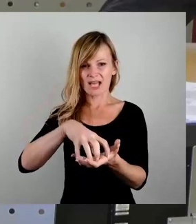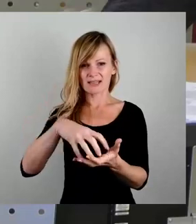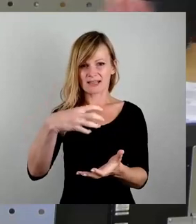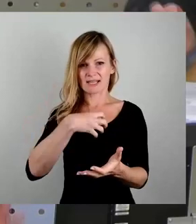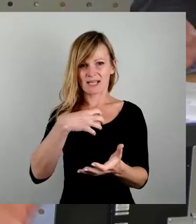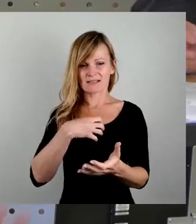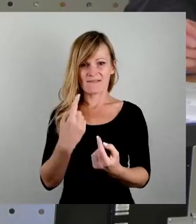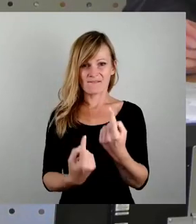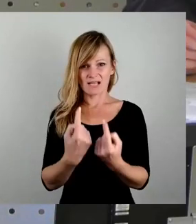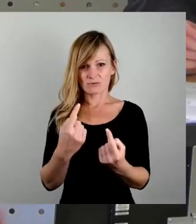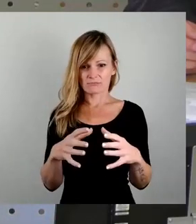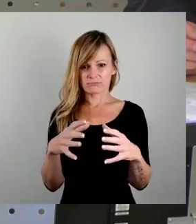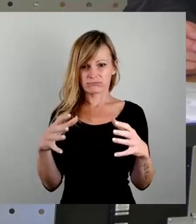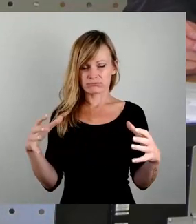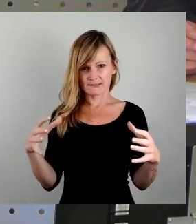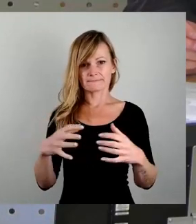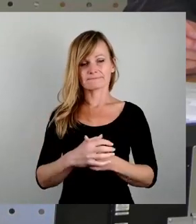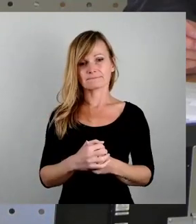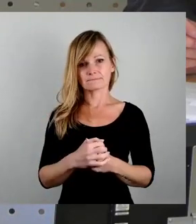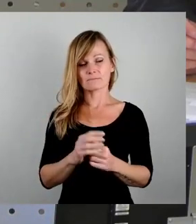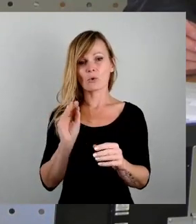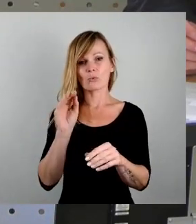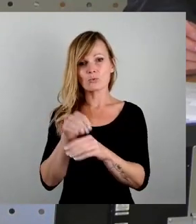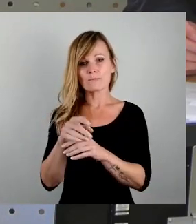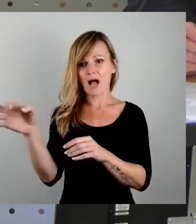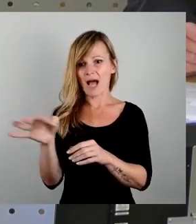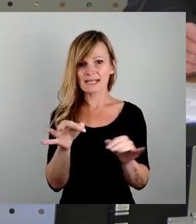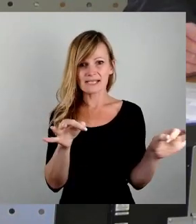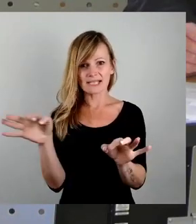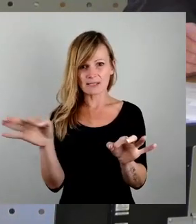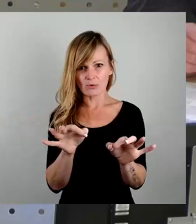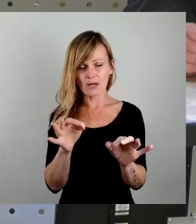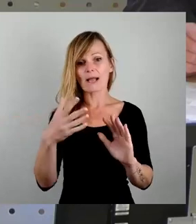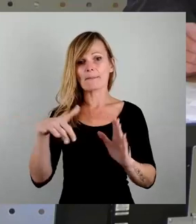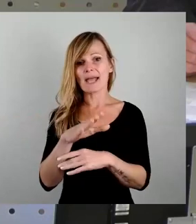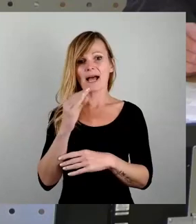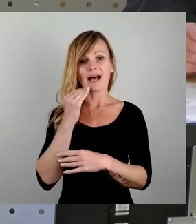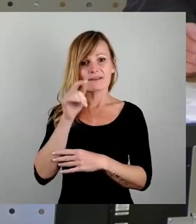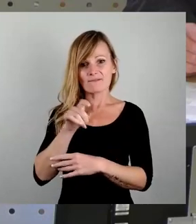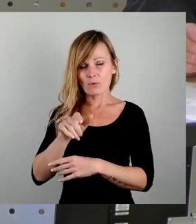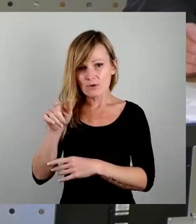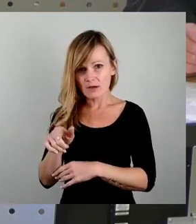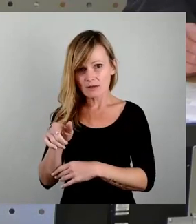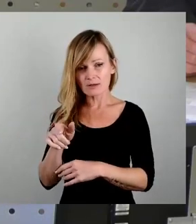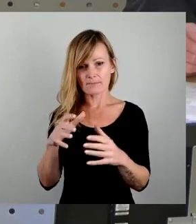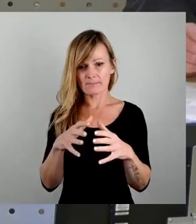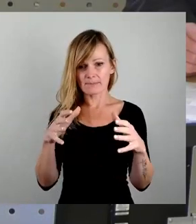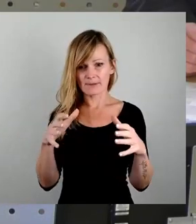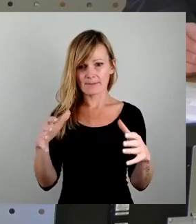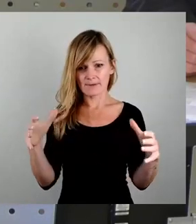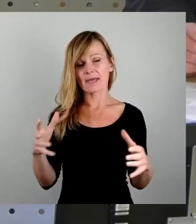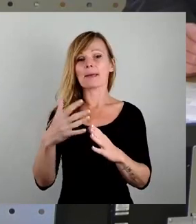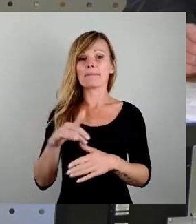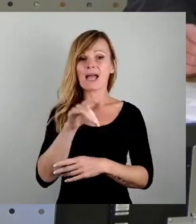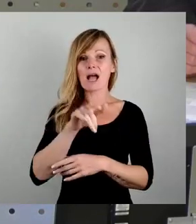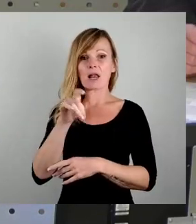anpassen. Wir reden ja über Ansiedlung, wir reden über mehr Einwohner, wir reden davon, dass sozusagen mehr Leute im Zuge